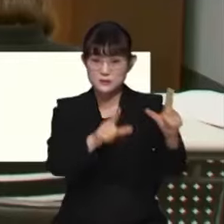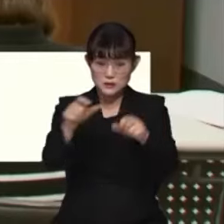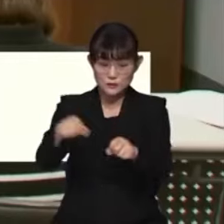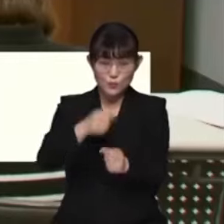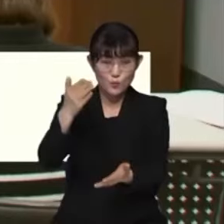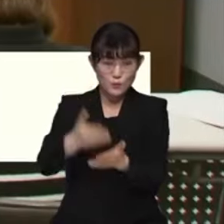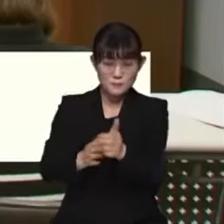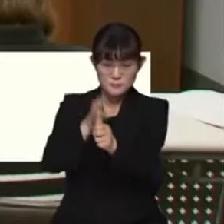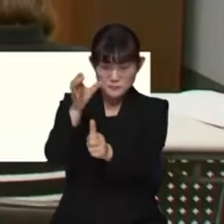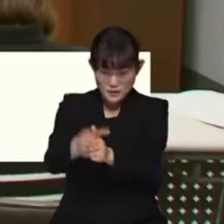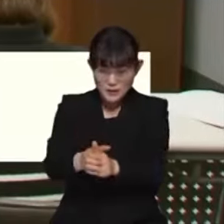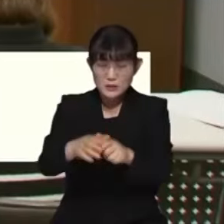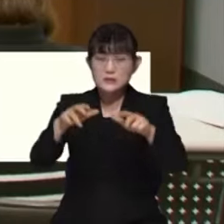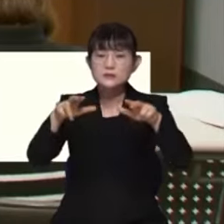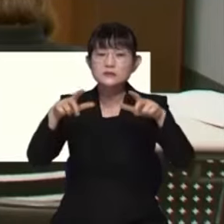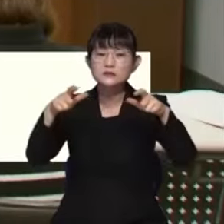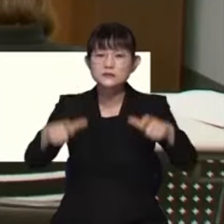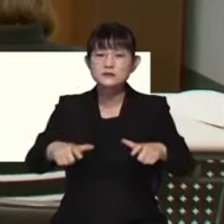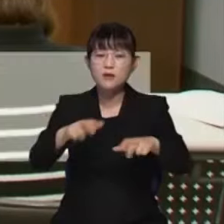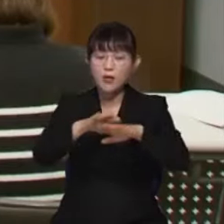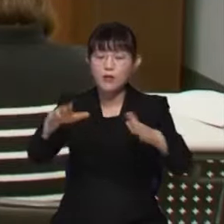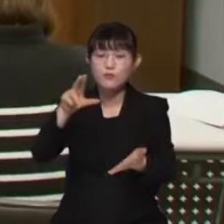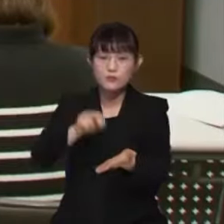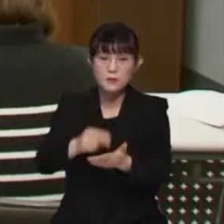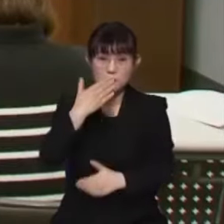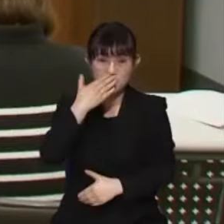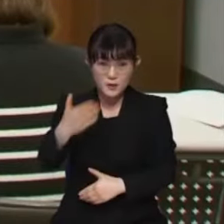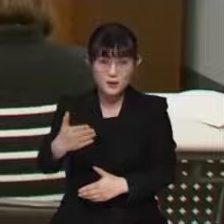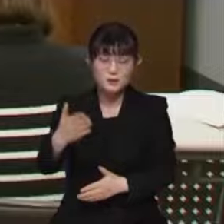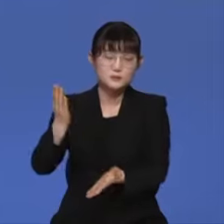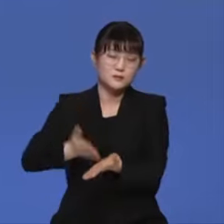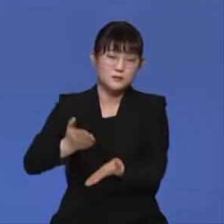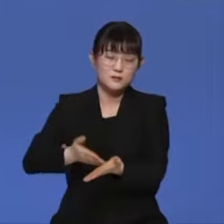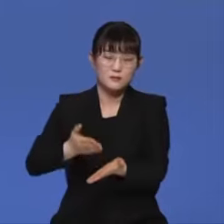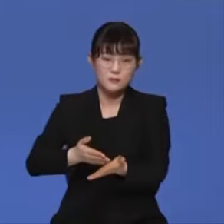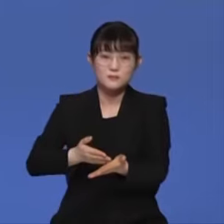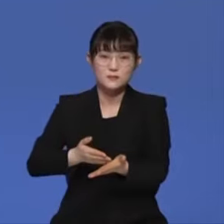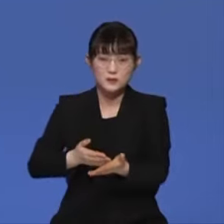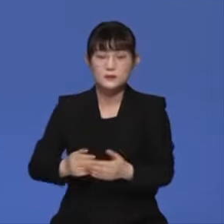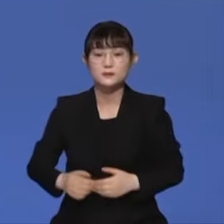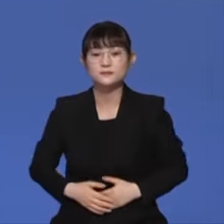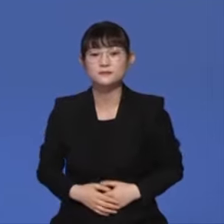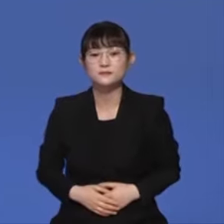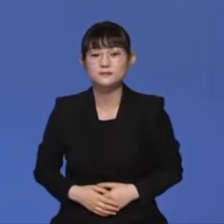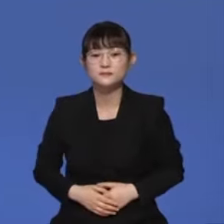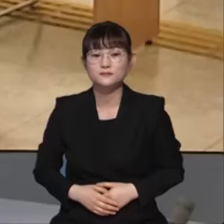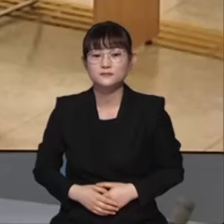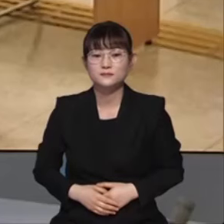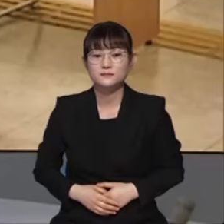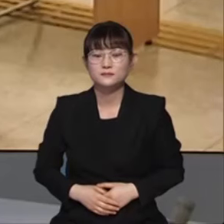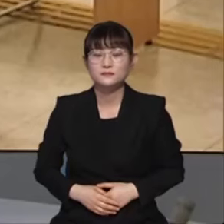임명돼 지역 현안 해결에 절호의 기회가 생겼다는 점도 함께 강조했습니다.